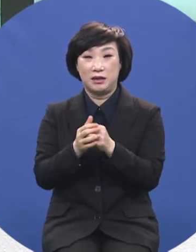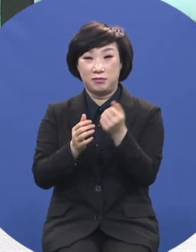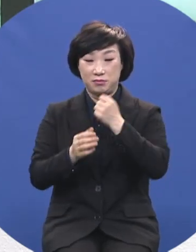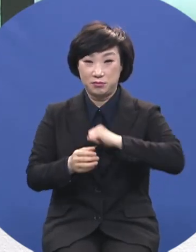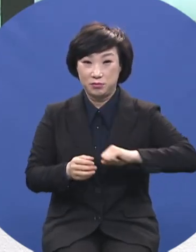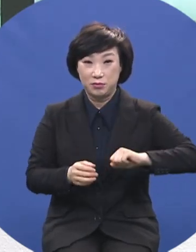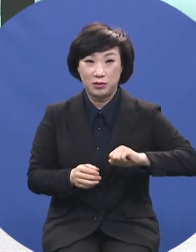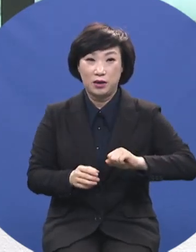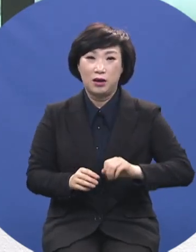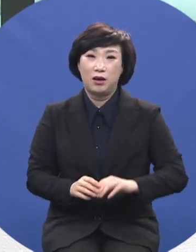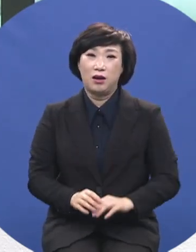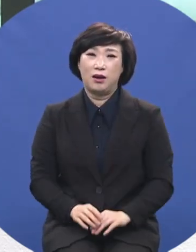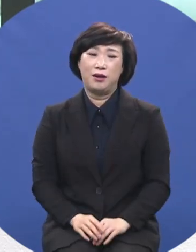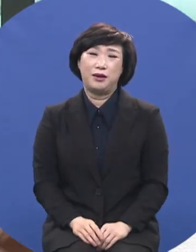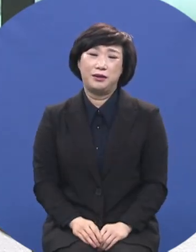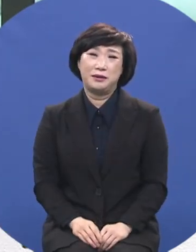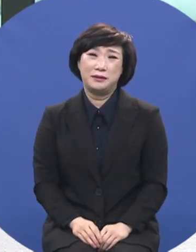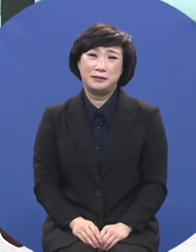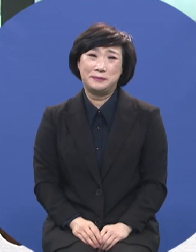불순종을 해.